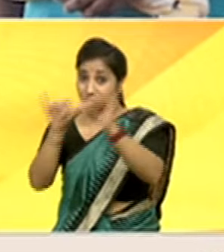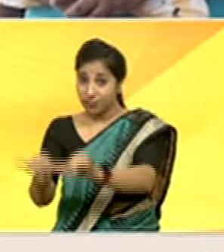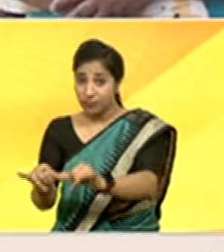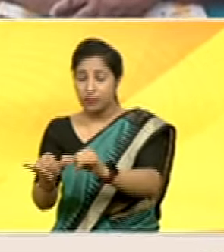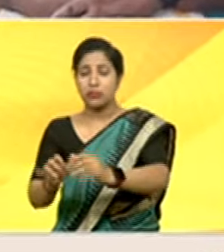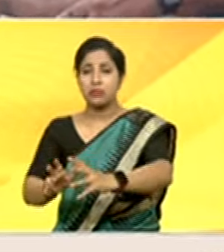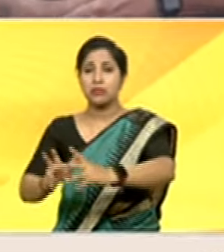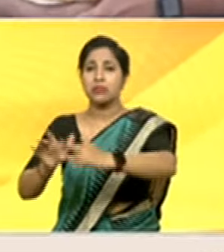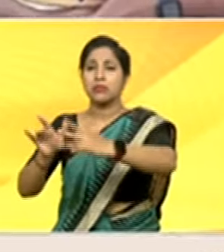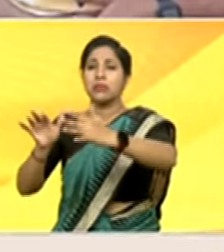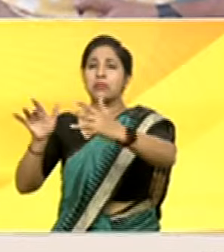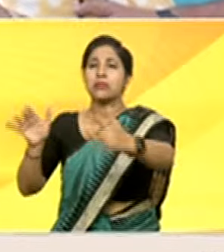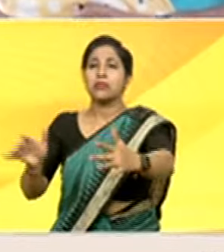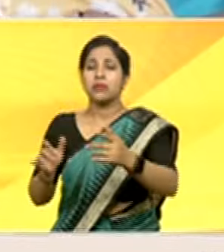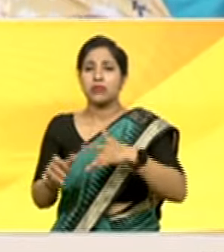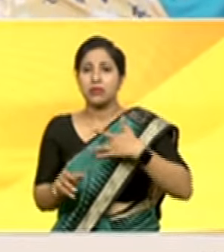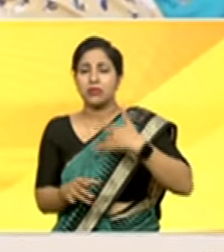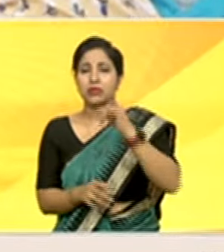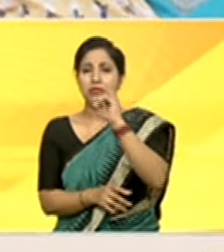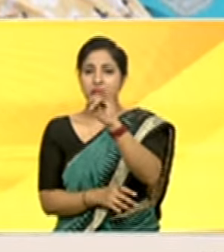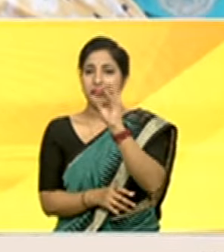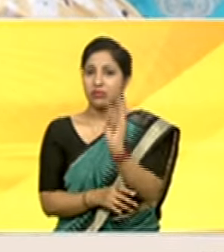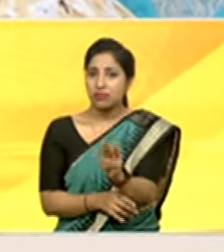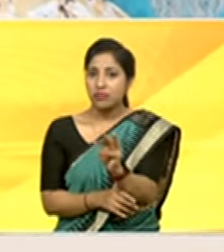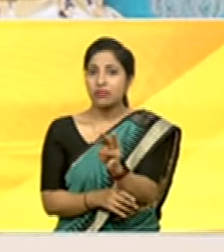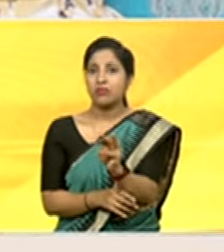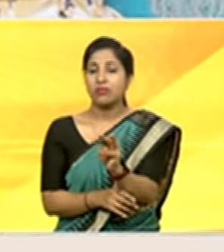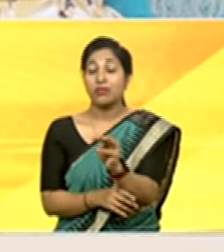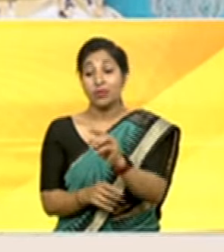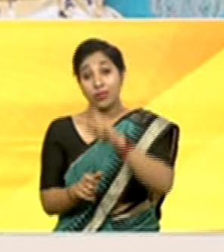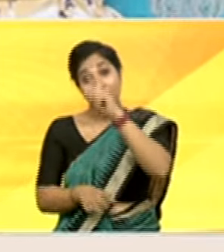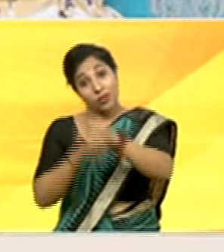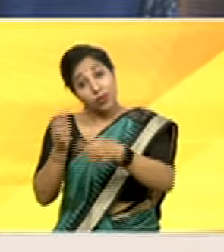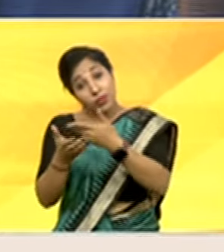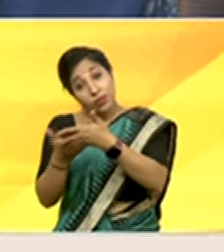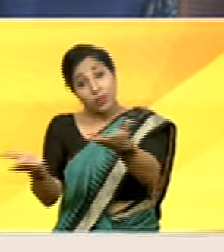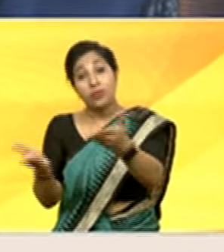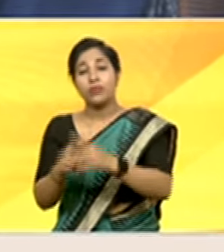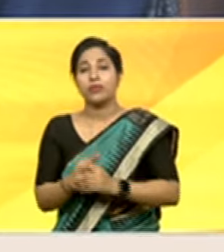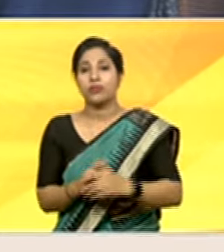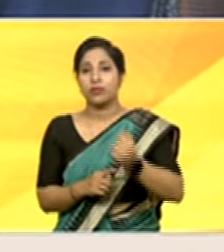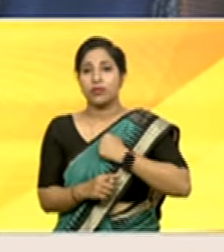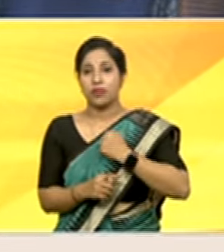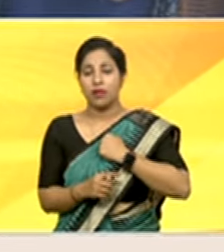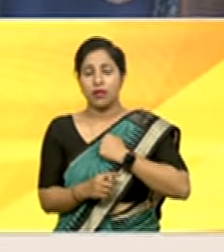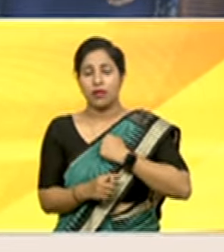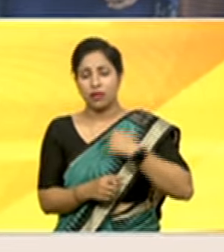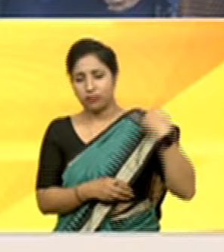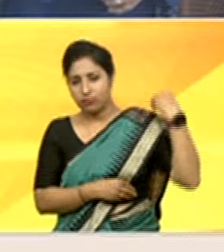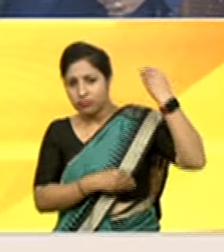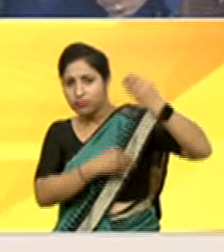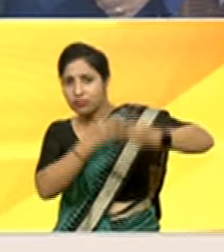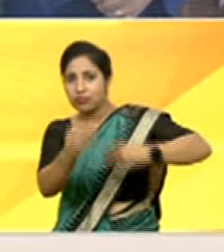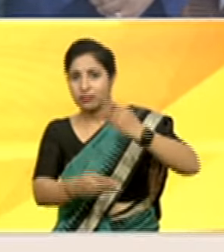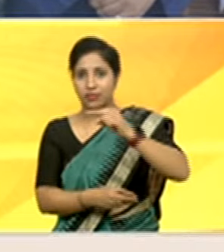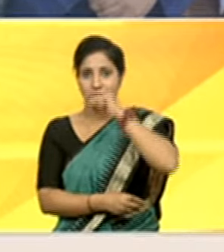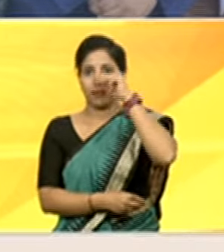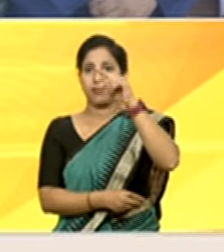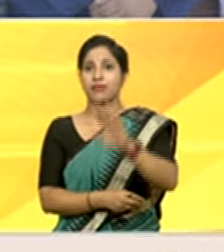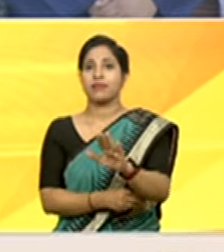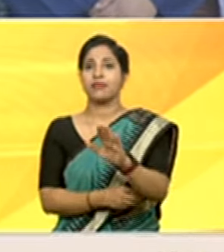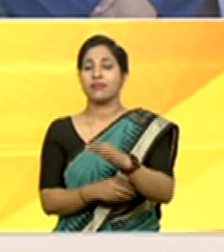संख्या भी करीब 6,000 है उन सब को अपनी विरासत पर बहुत गर्व है